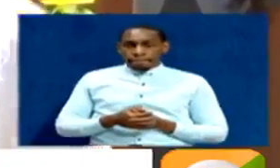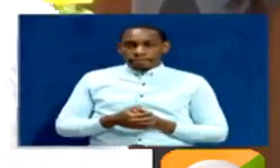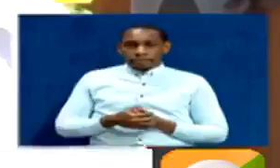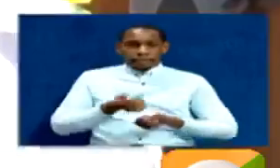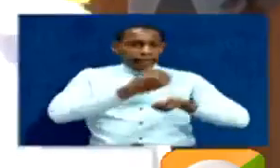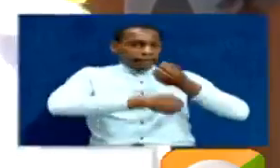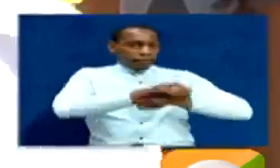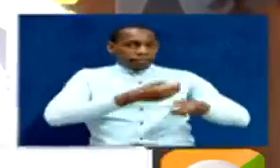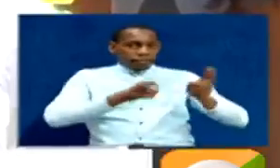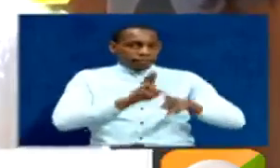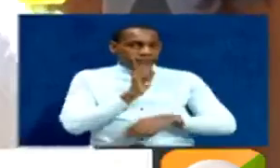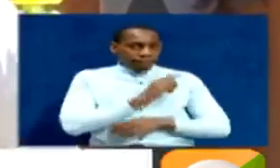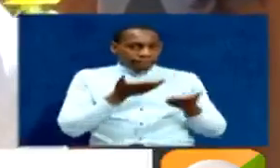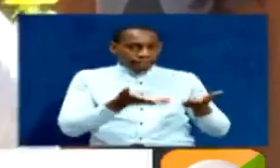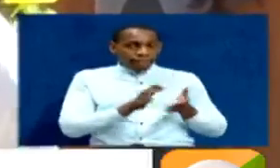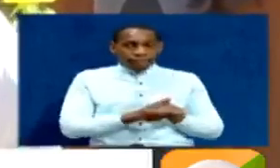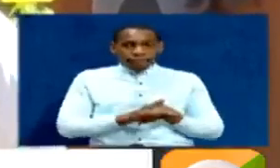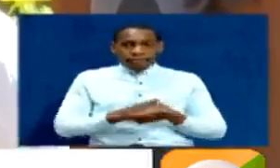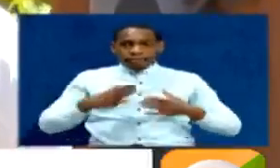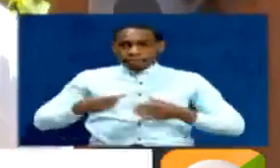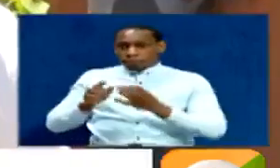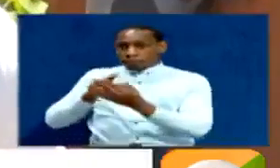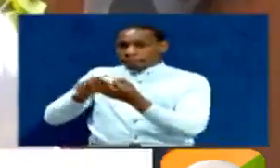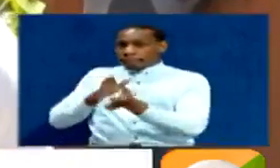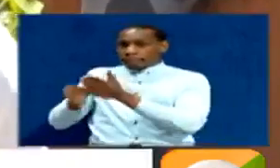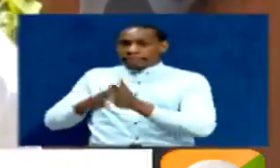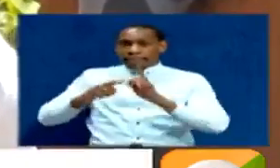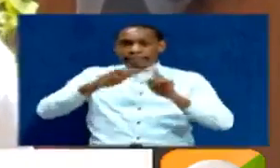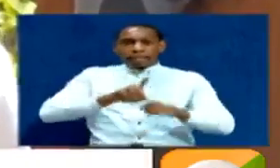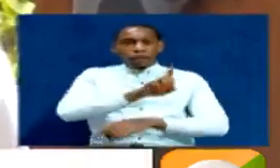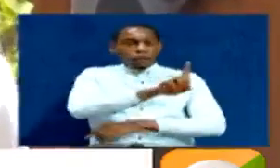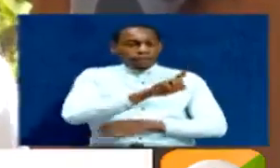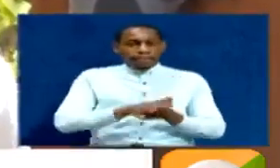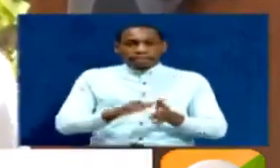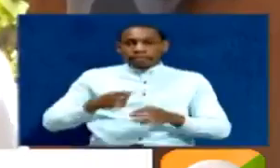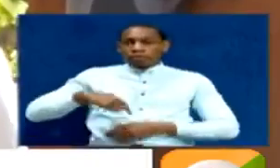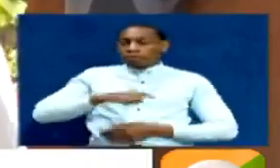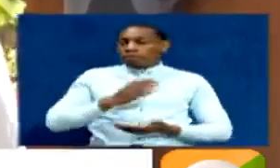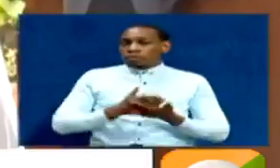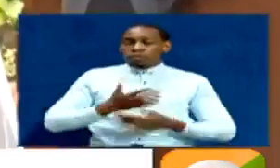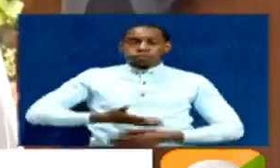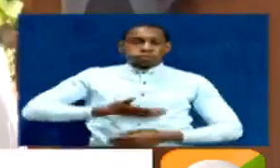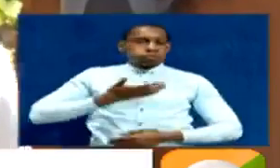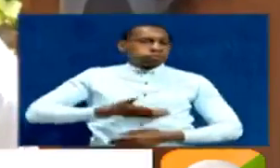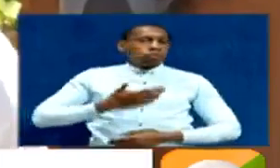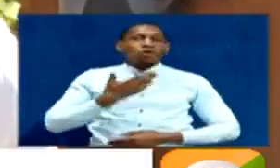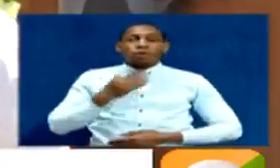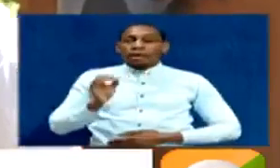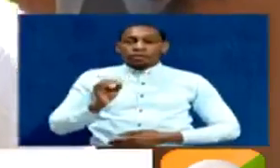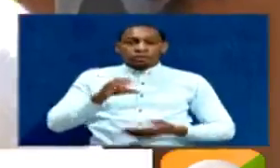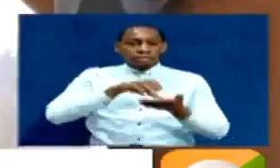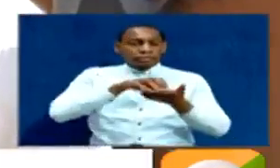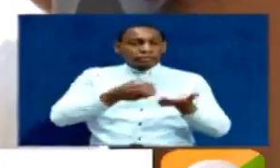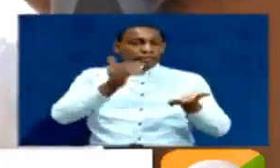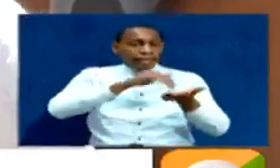kitendo yenye imefanyika hapa ya watu kushikana na kuua mmoja wetu. Sasa tumekasirika na hatutaki hiyo